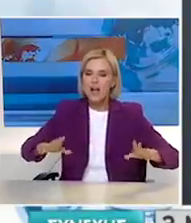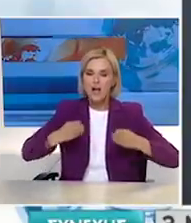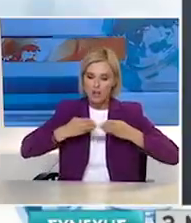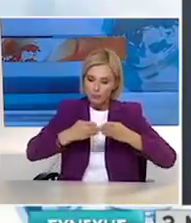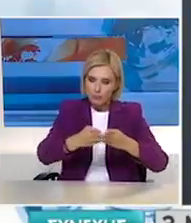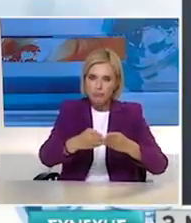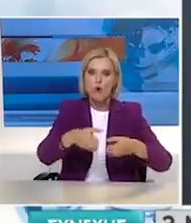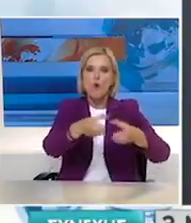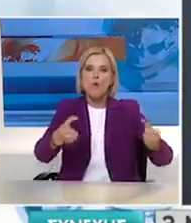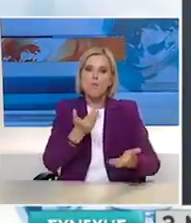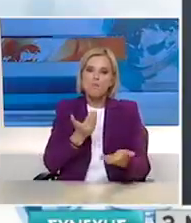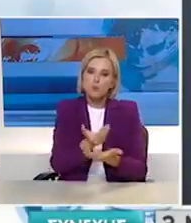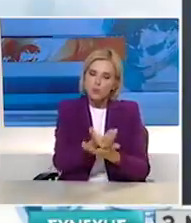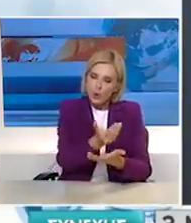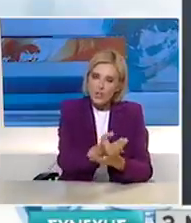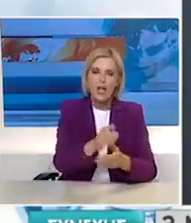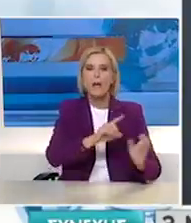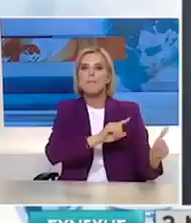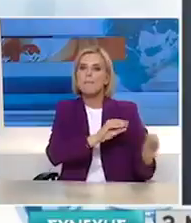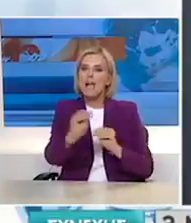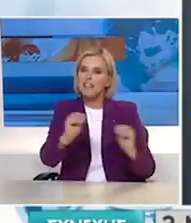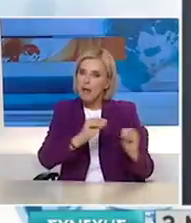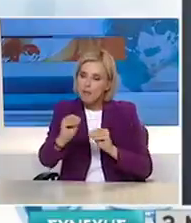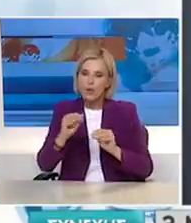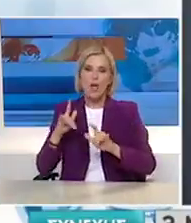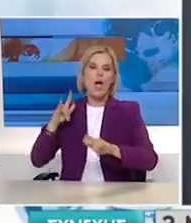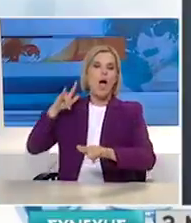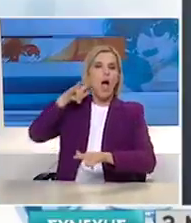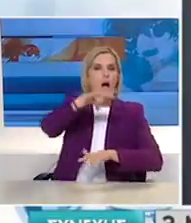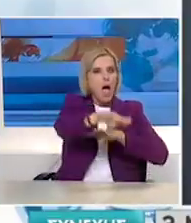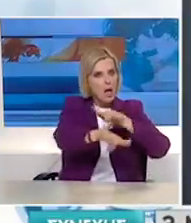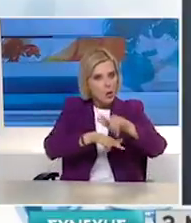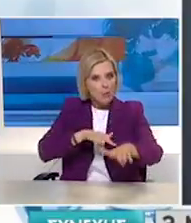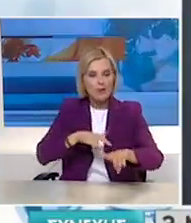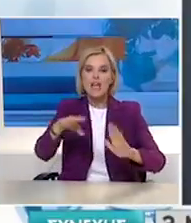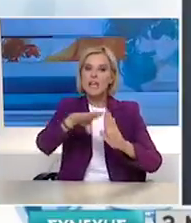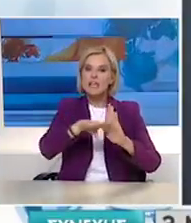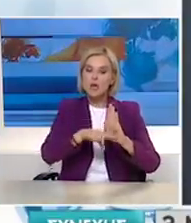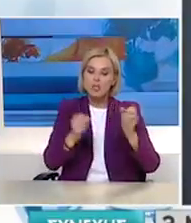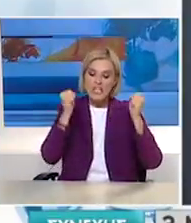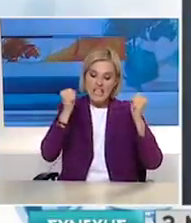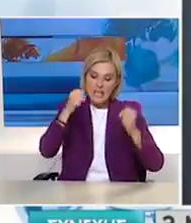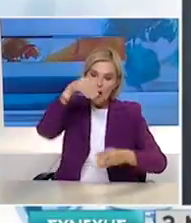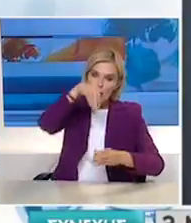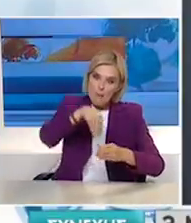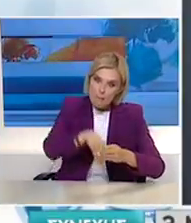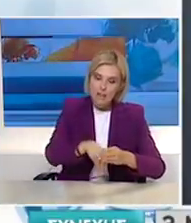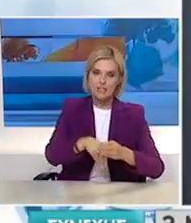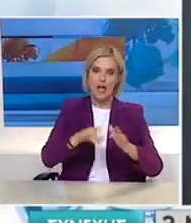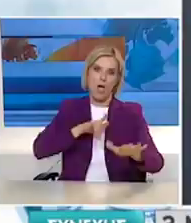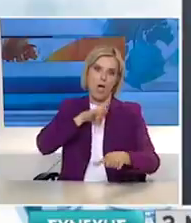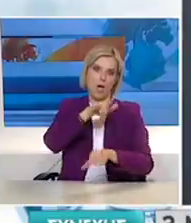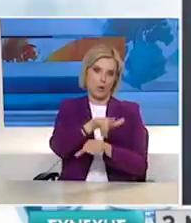επιβατηγά και επιβατηγά οχηματαγωγά πλοία, τις αεροπορικές μεταφορές, μια και ορίζονται κανόνες υγιεινής εντός του αεροπλάνου στο